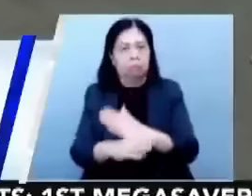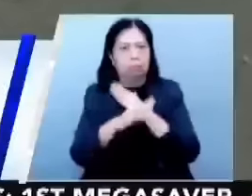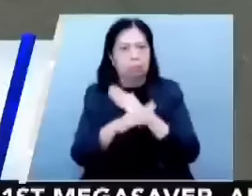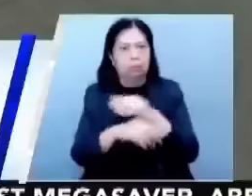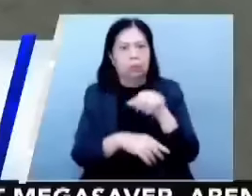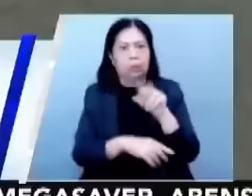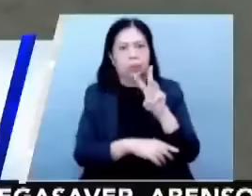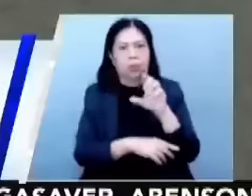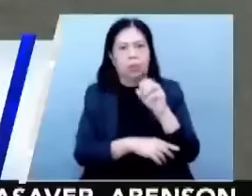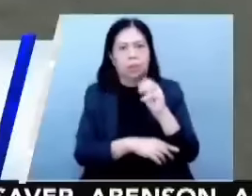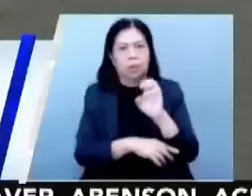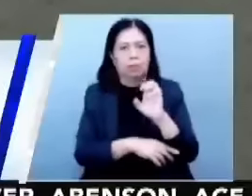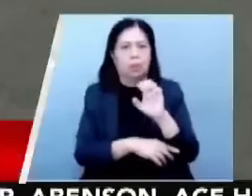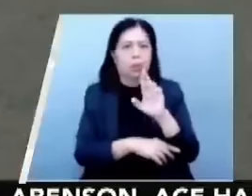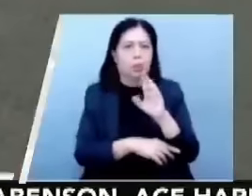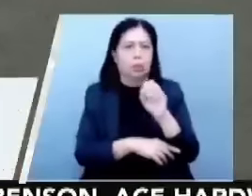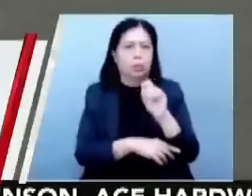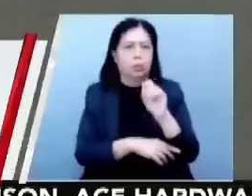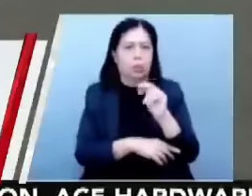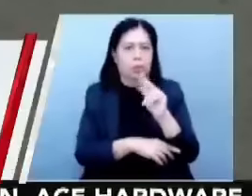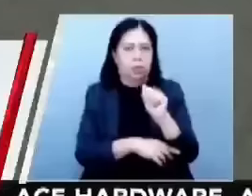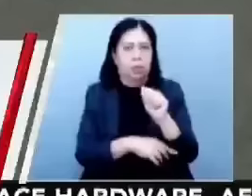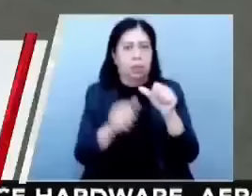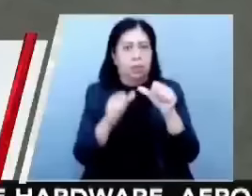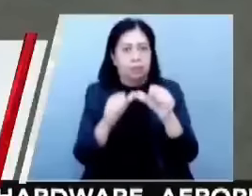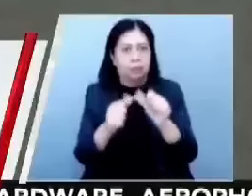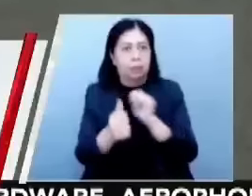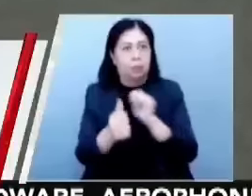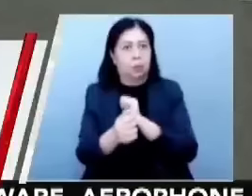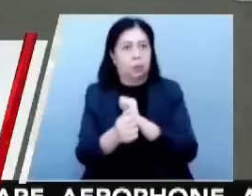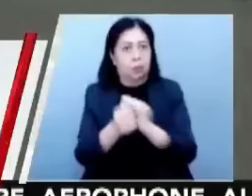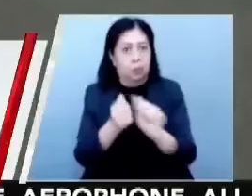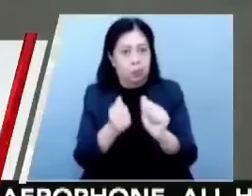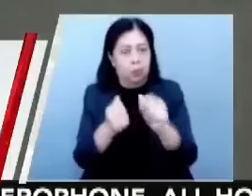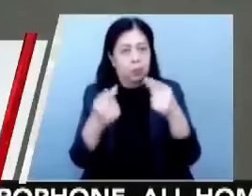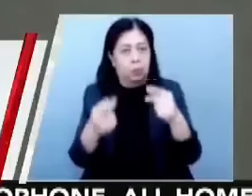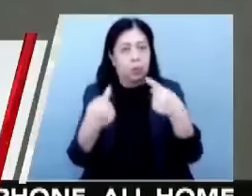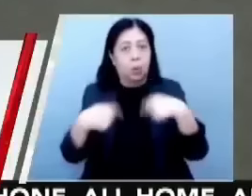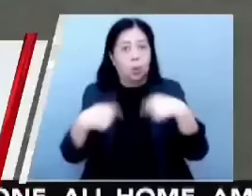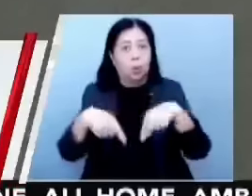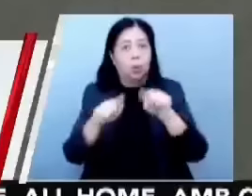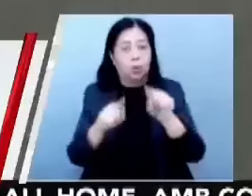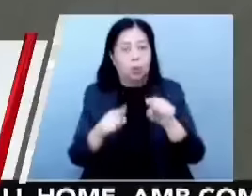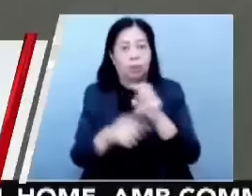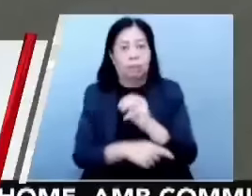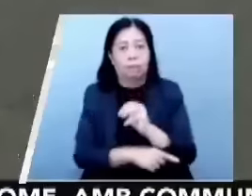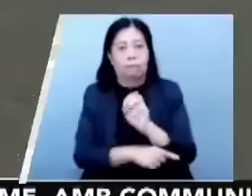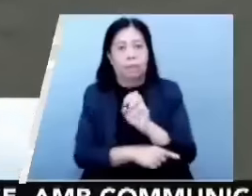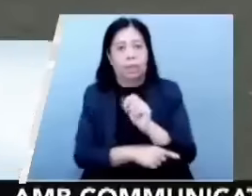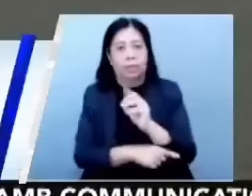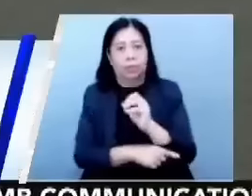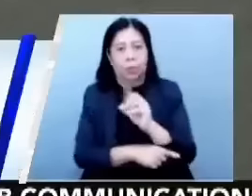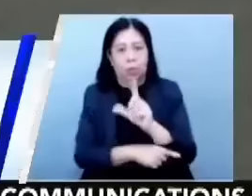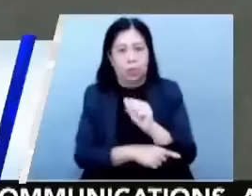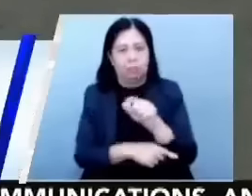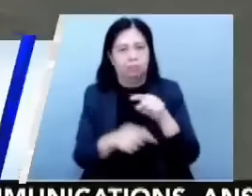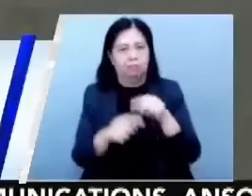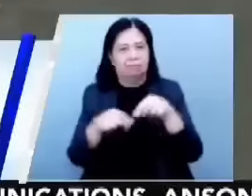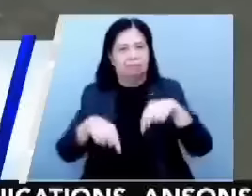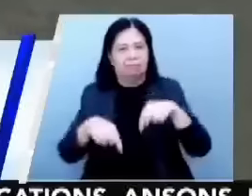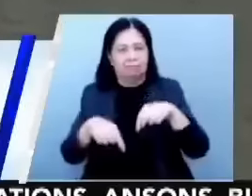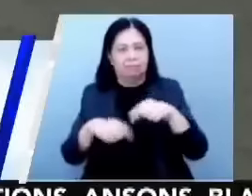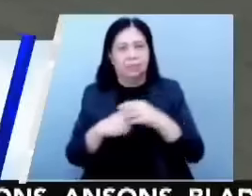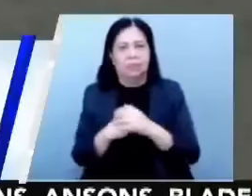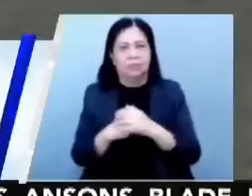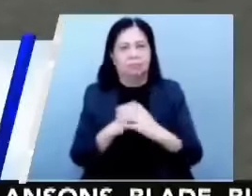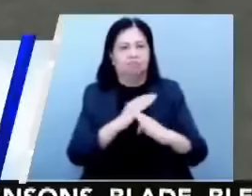Dapat tatawid itong grupo na to dito sa Welcome Rotonda papunta ng Menjola, pero dito pa lamang sa Welcome Rotonda ay hinaharangan na